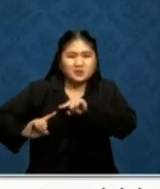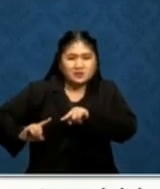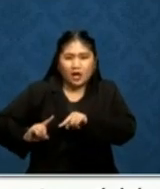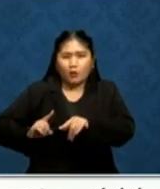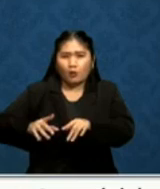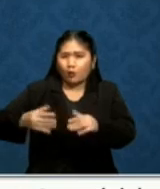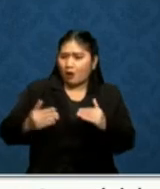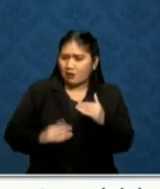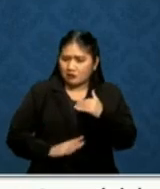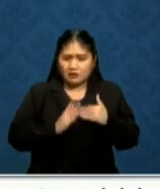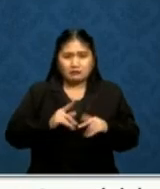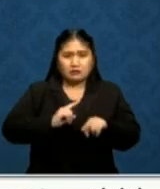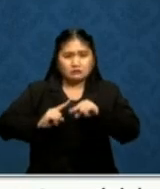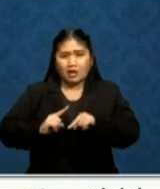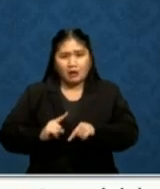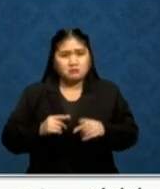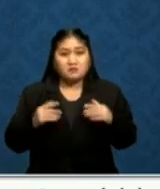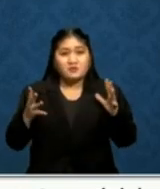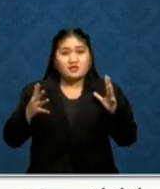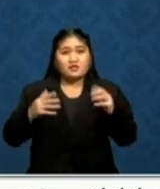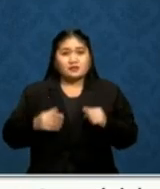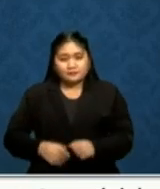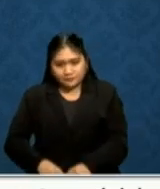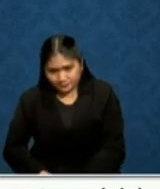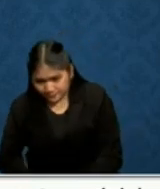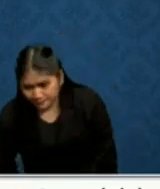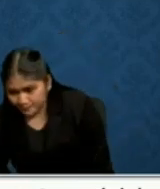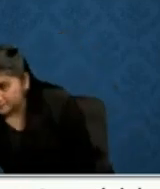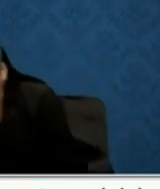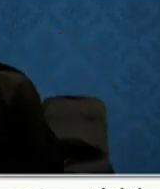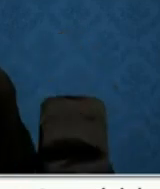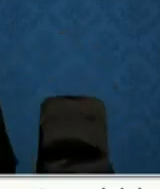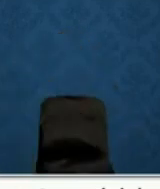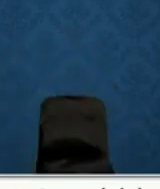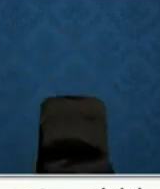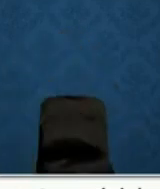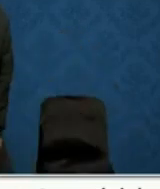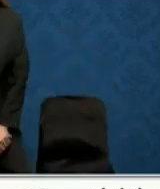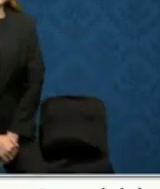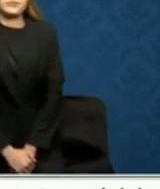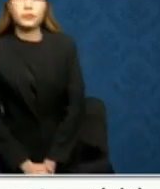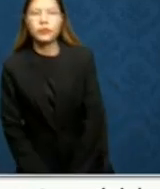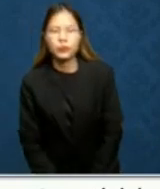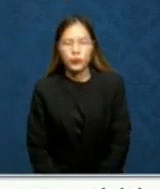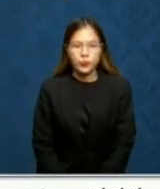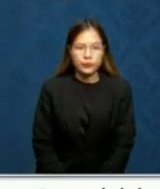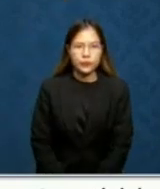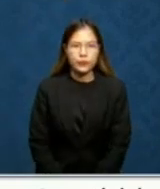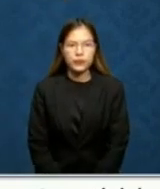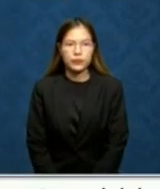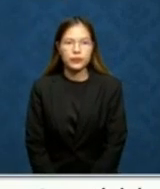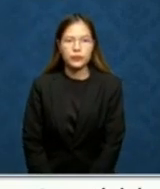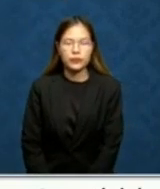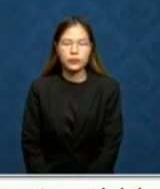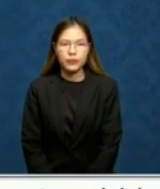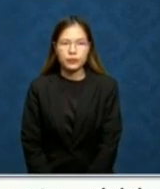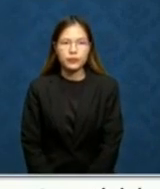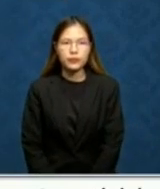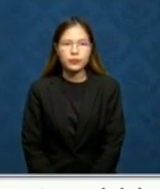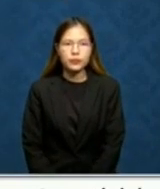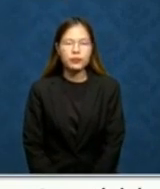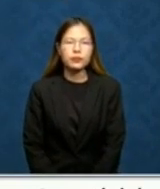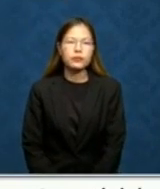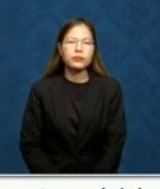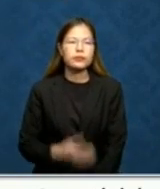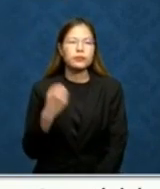รับการให้เกียรติในฐานะของความเป็นมนุษย์และสิ่งที่น่ากลัวที่สุดนะคะที่เป็นผลกระทบจากการถูกคุกคามทางเพศในท